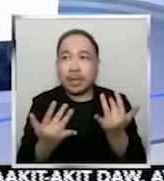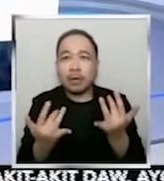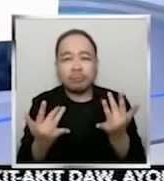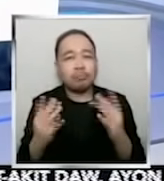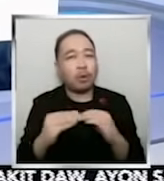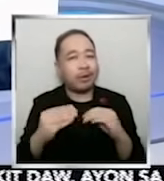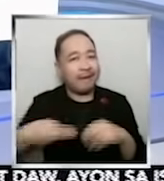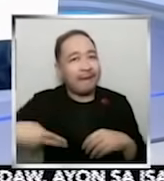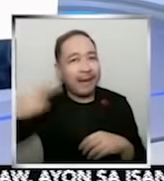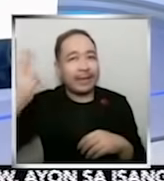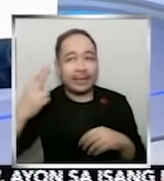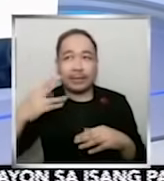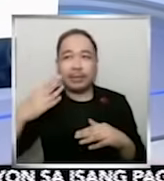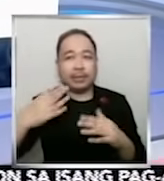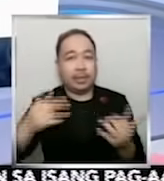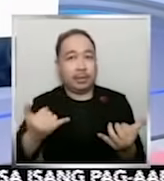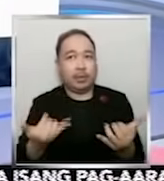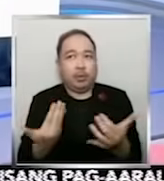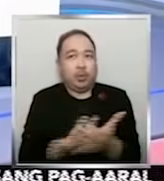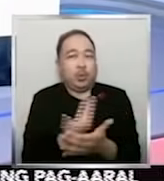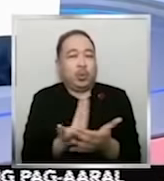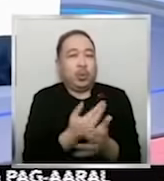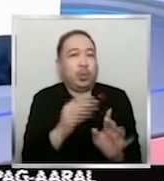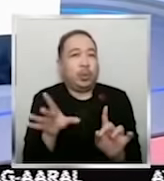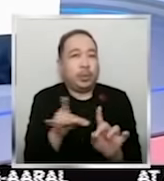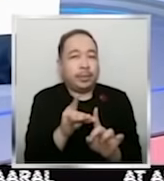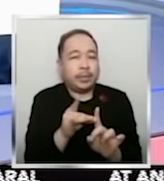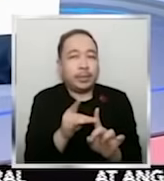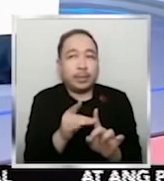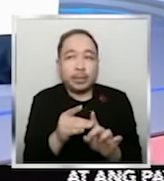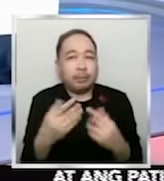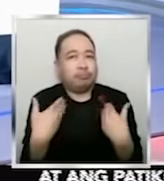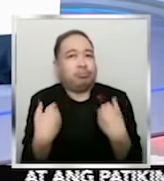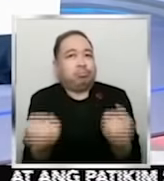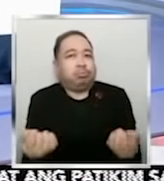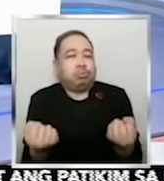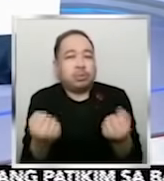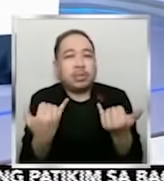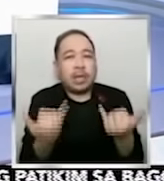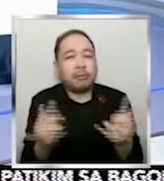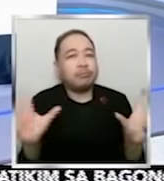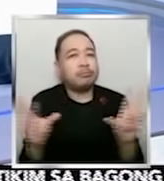ng bagong kaso ang mga bagong gumaling na nasa